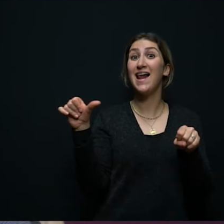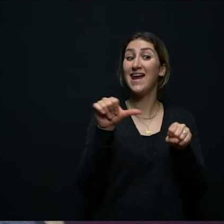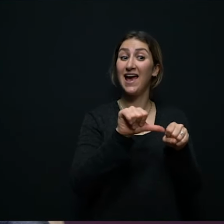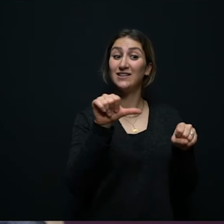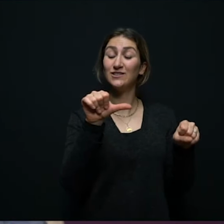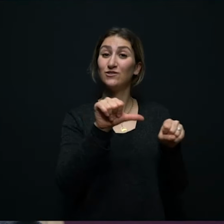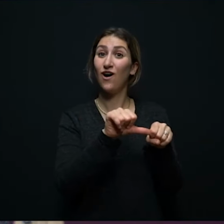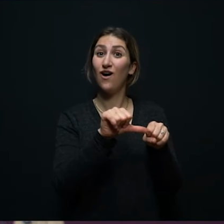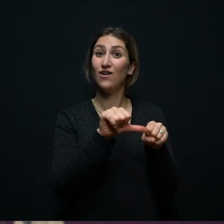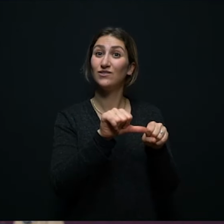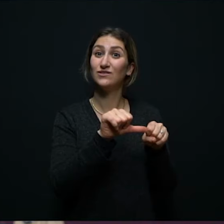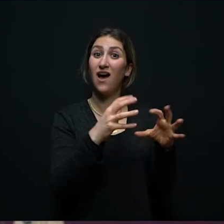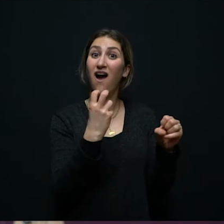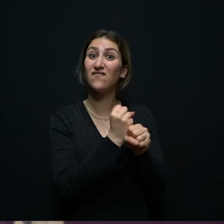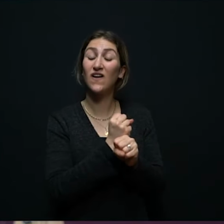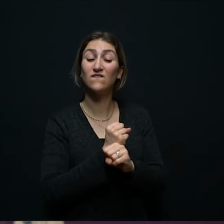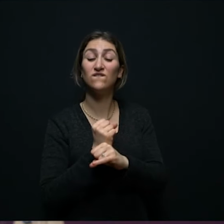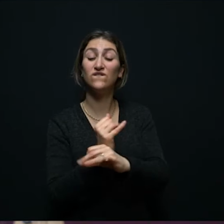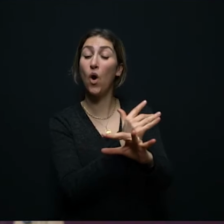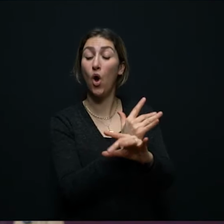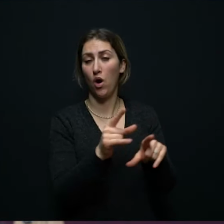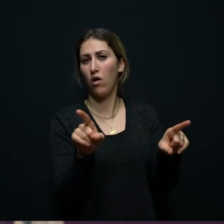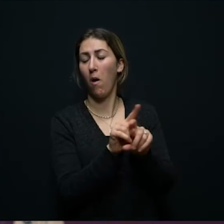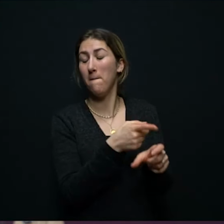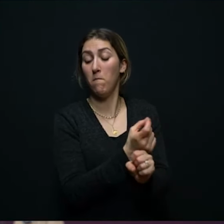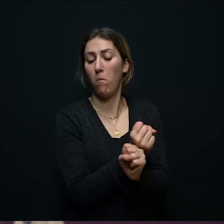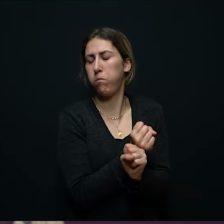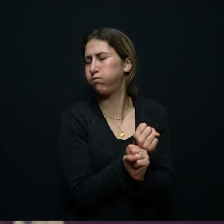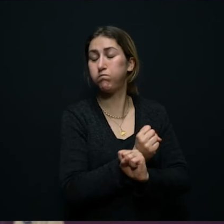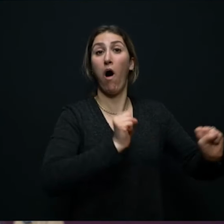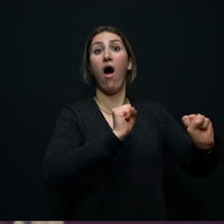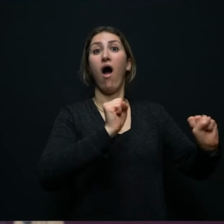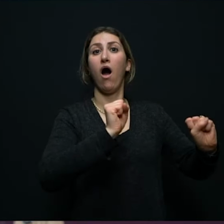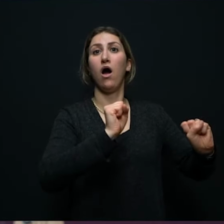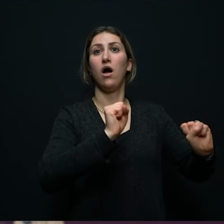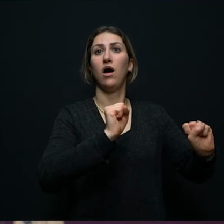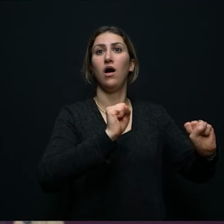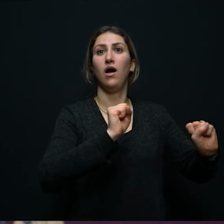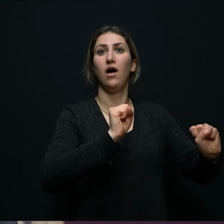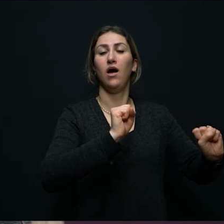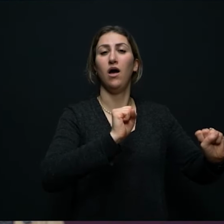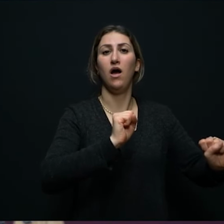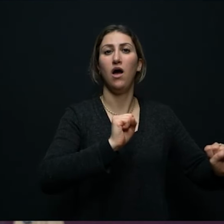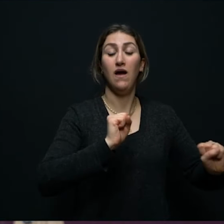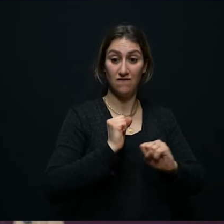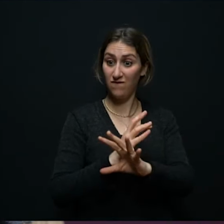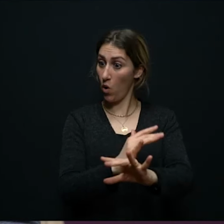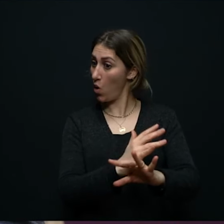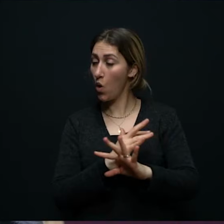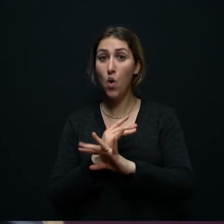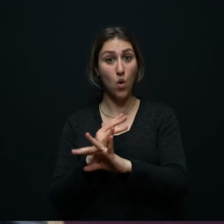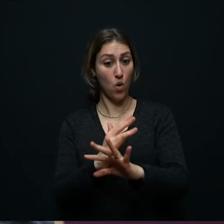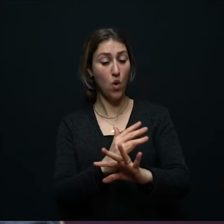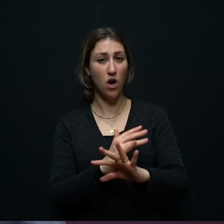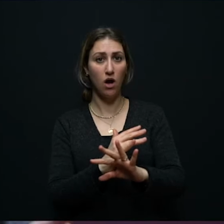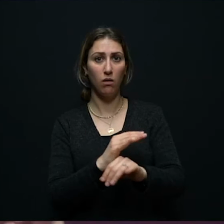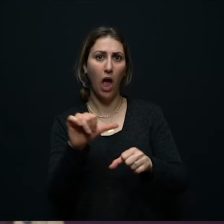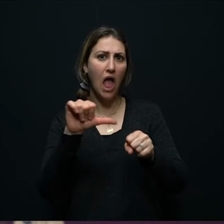dévorant ça explose le feu se porte bien mais les sens disparaît